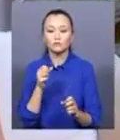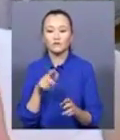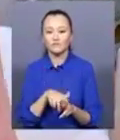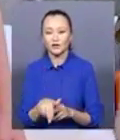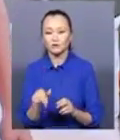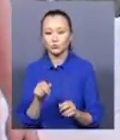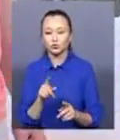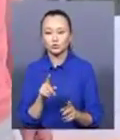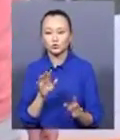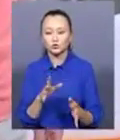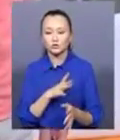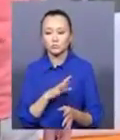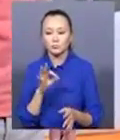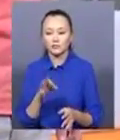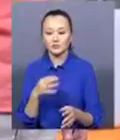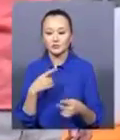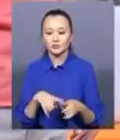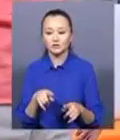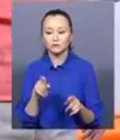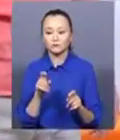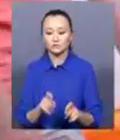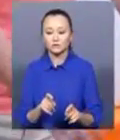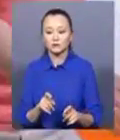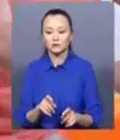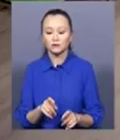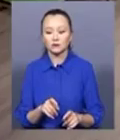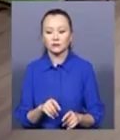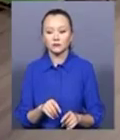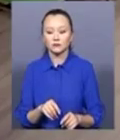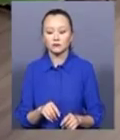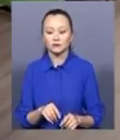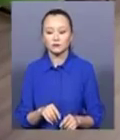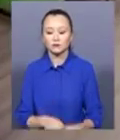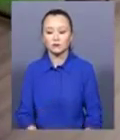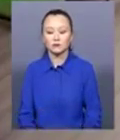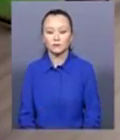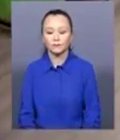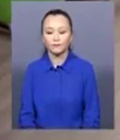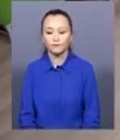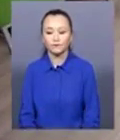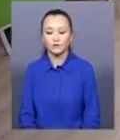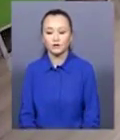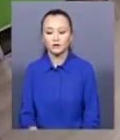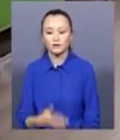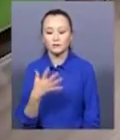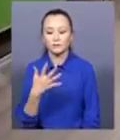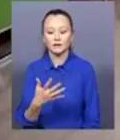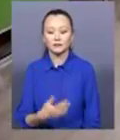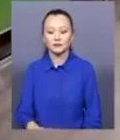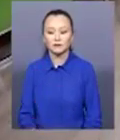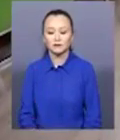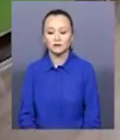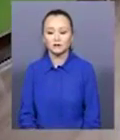чтобы этого не произошло, по правильной технике приседания лучше все-таки поприседать вот такими. Давайте вот раз пять. Мы переносим,